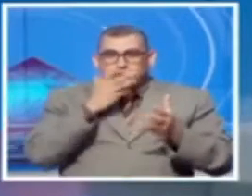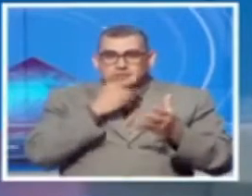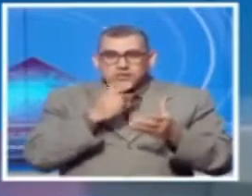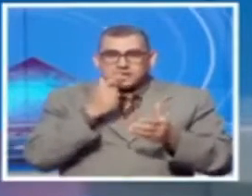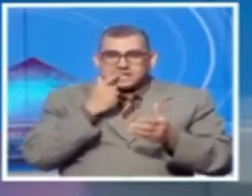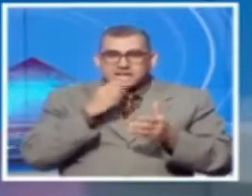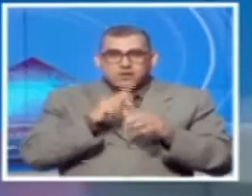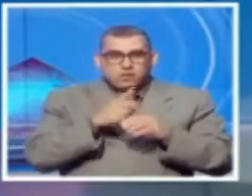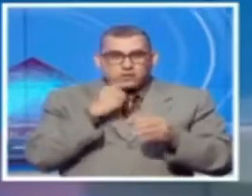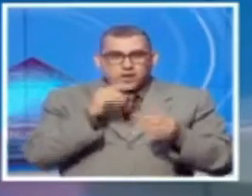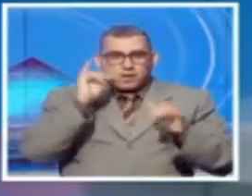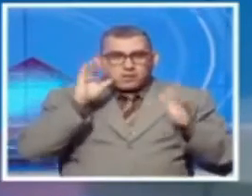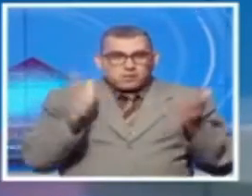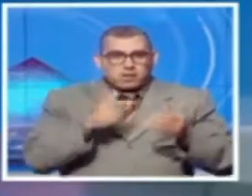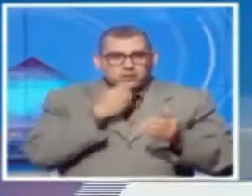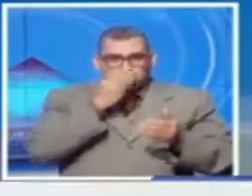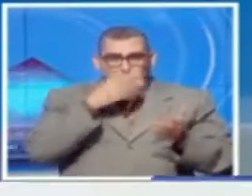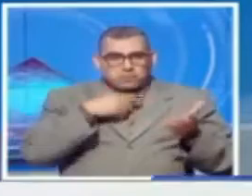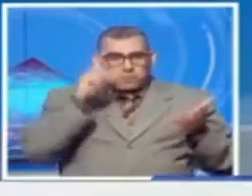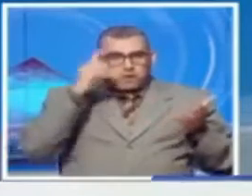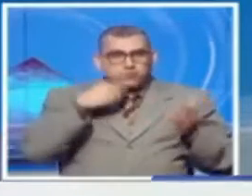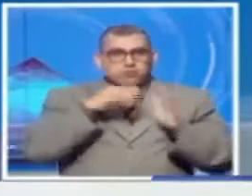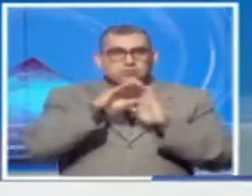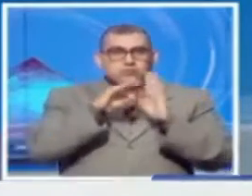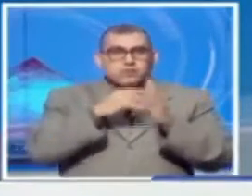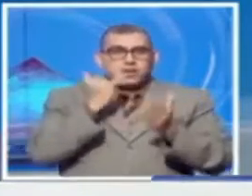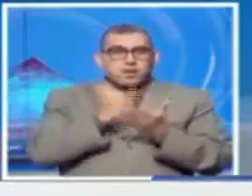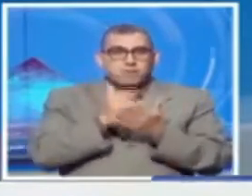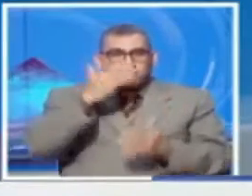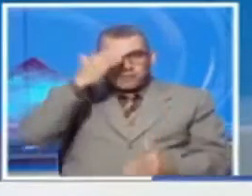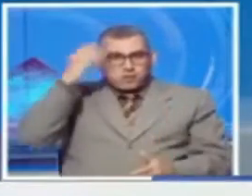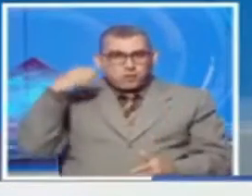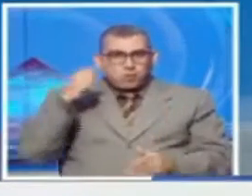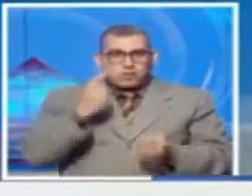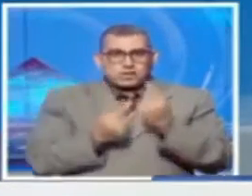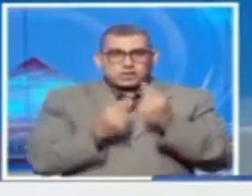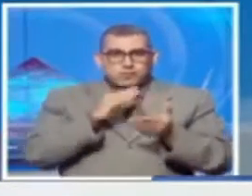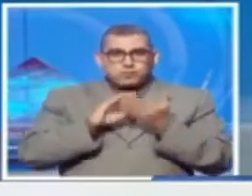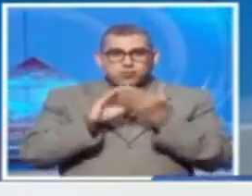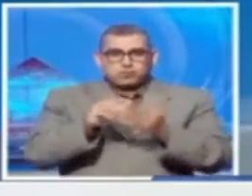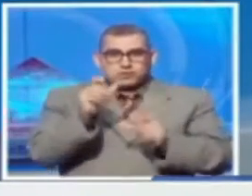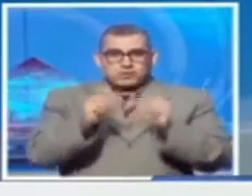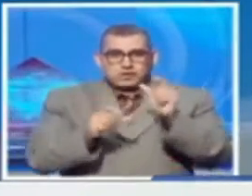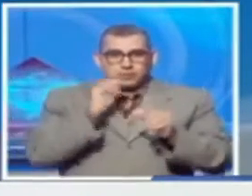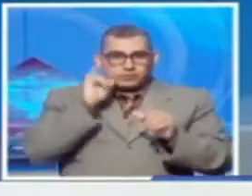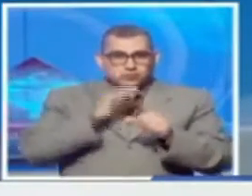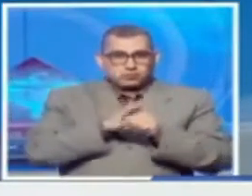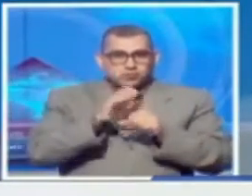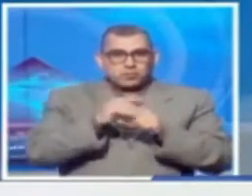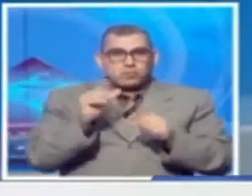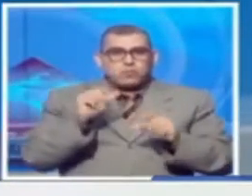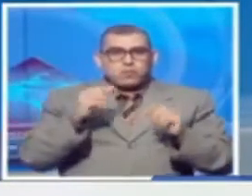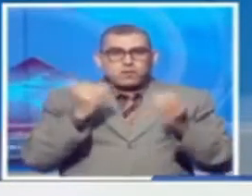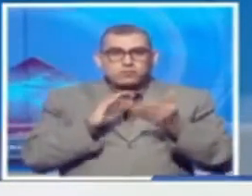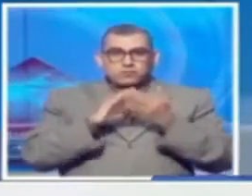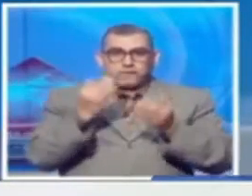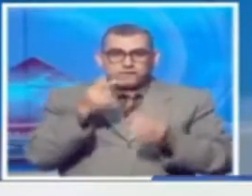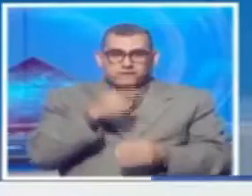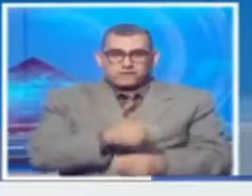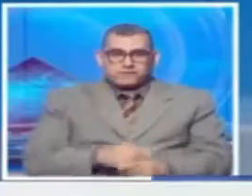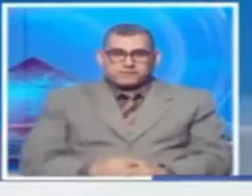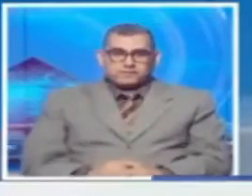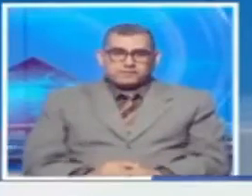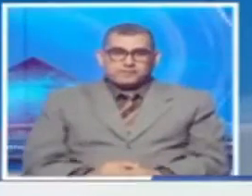هذه الاشتراطات والمعايير أوضحها مختصون بوزارة الزراعة لمساعدة المضحين في اختيار أفضل